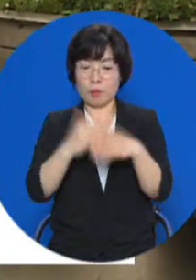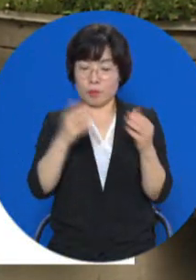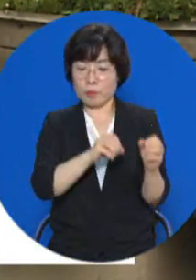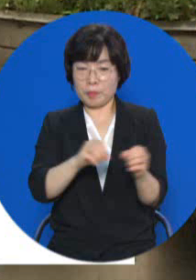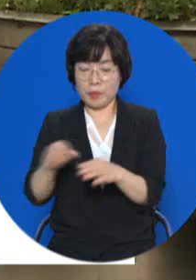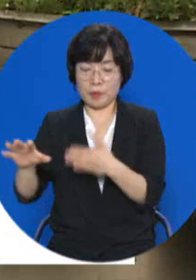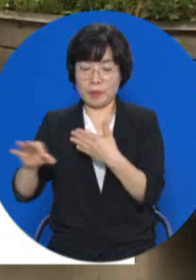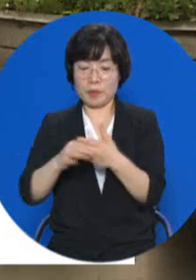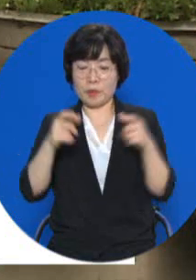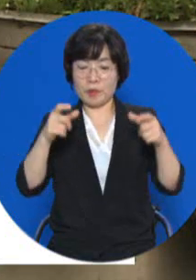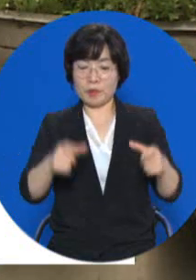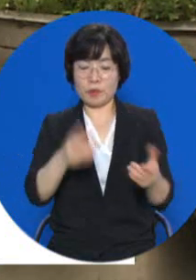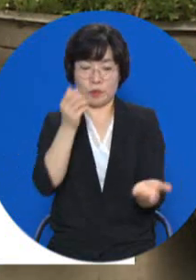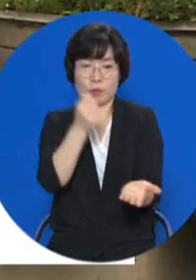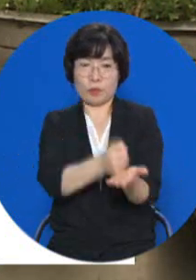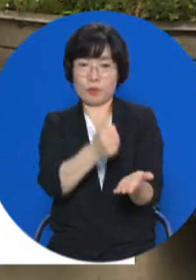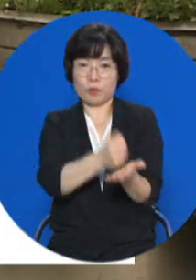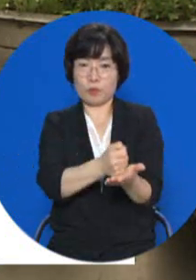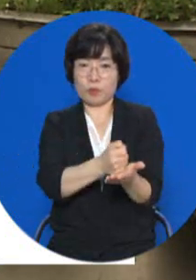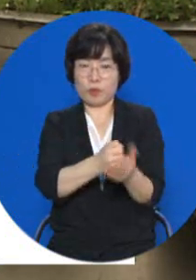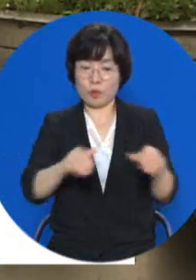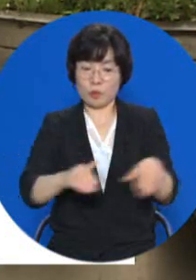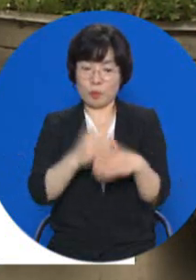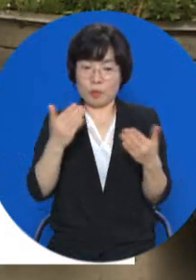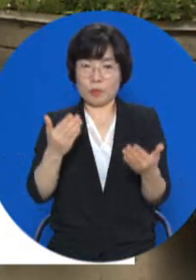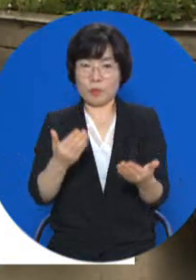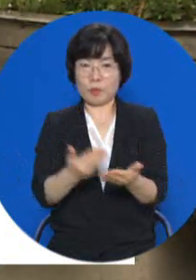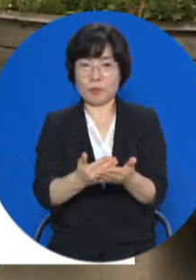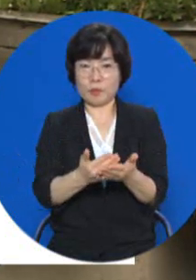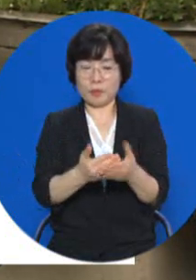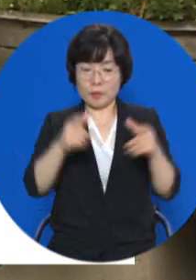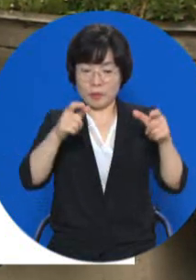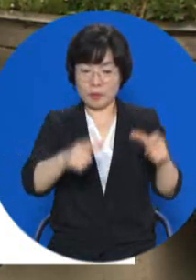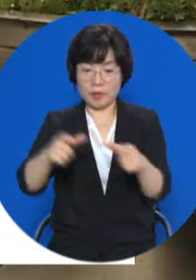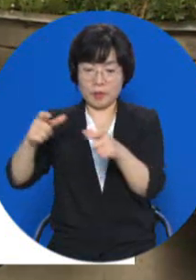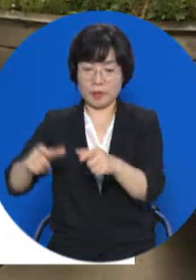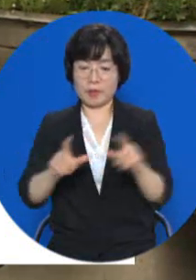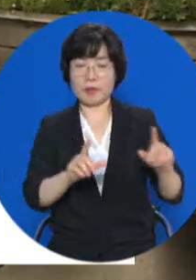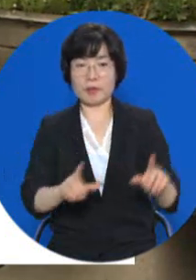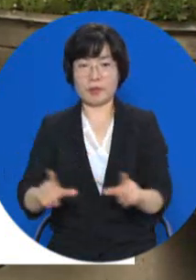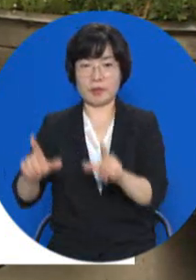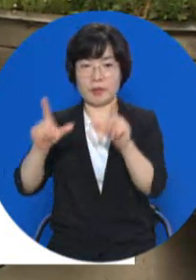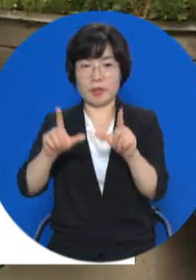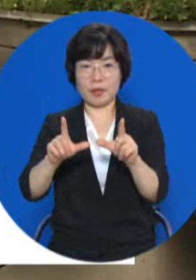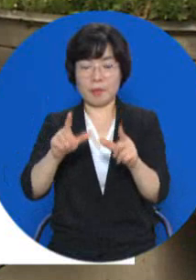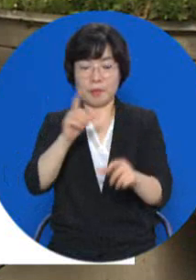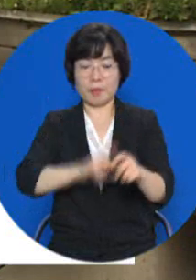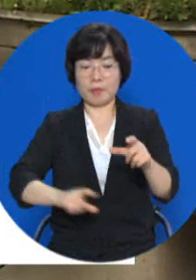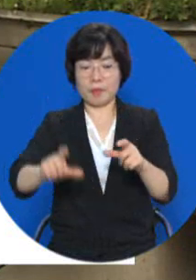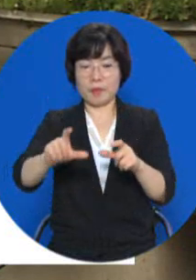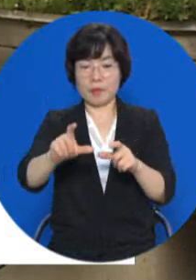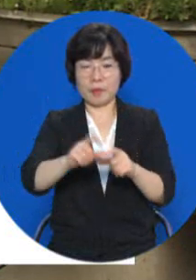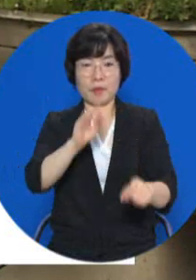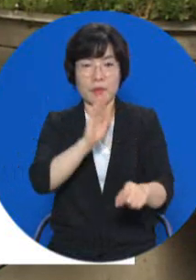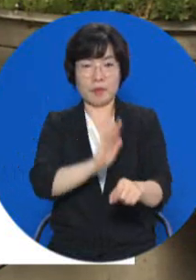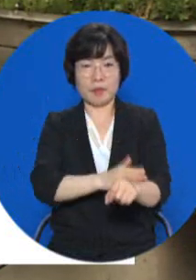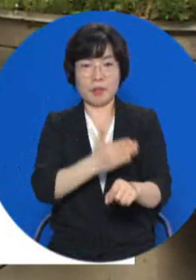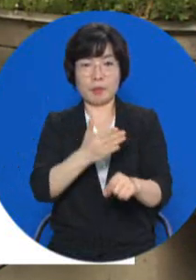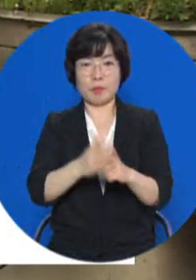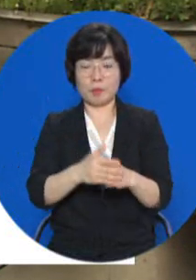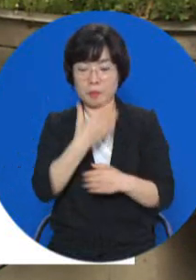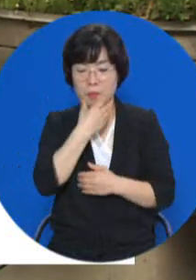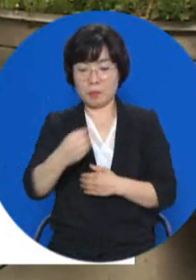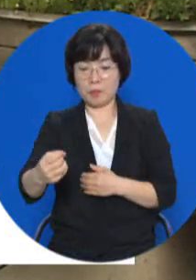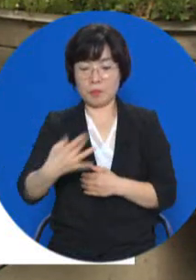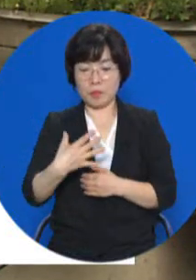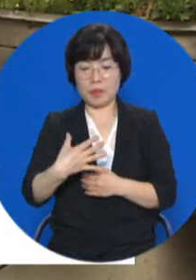없어진다면 그 지역의 언론이 없어진 건 자체는 뭐냐면 그 동네의 삶이 훨씬 더 잘못된 불행한